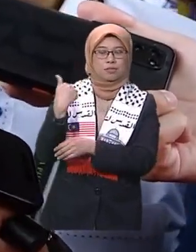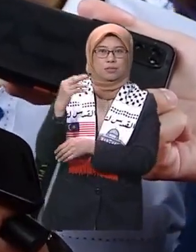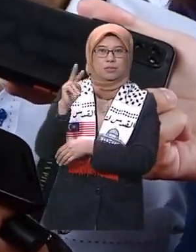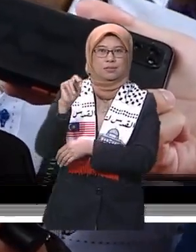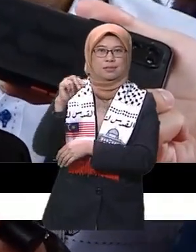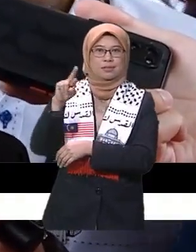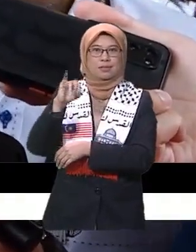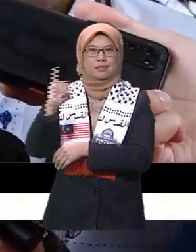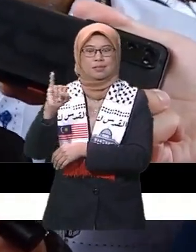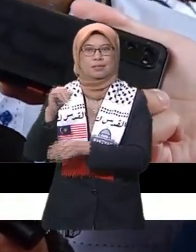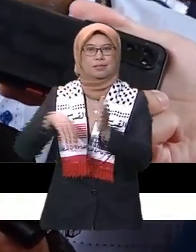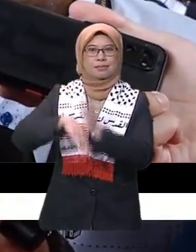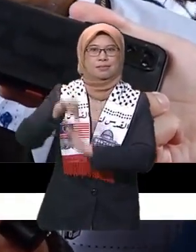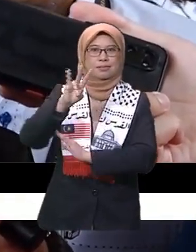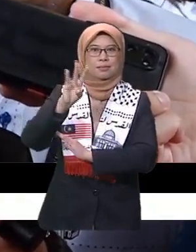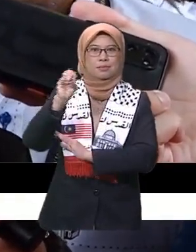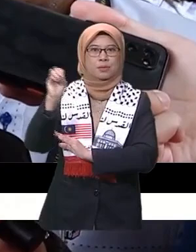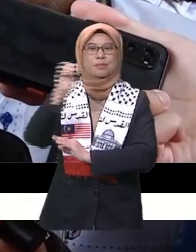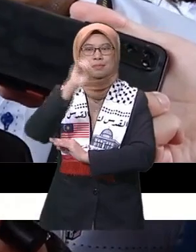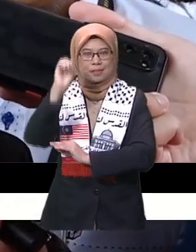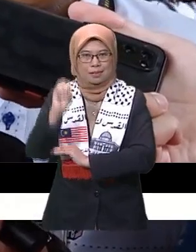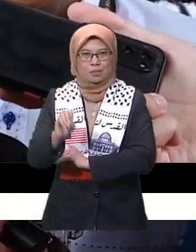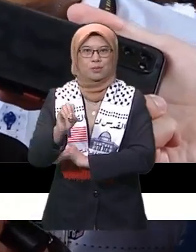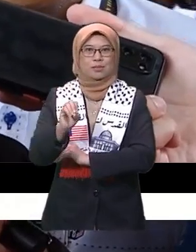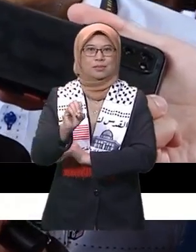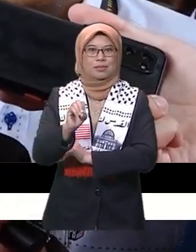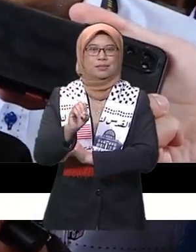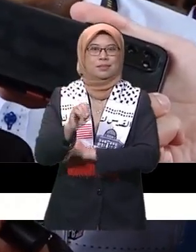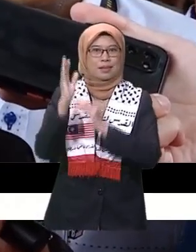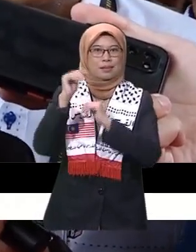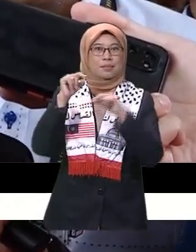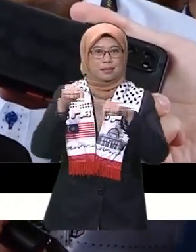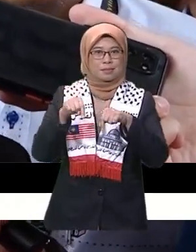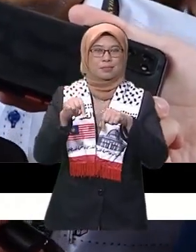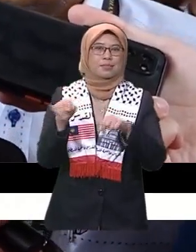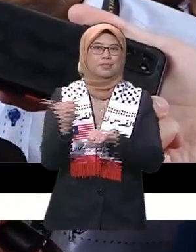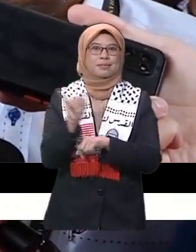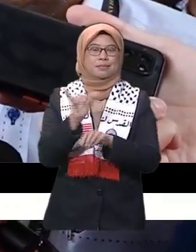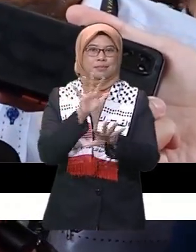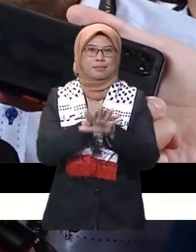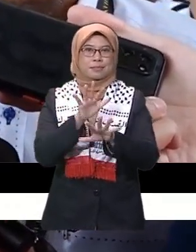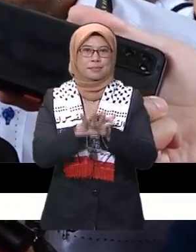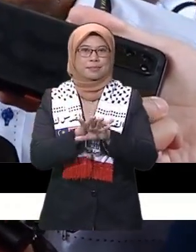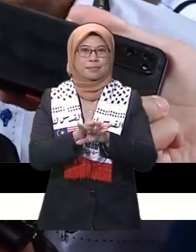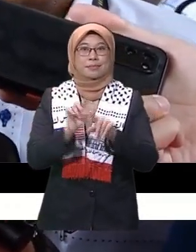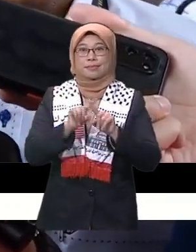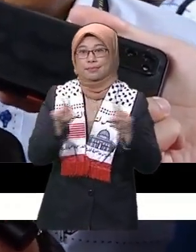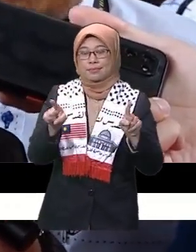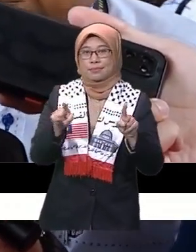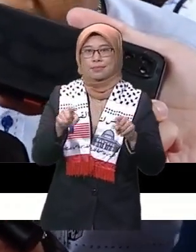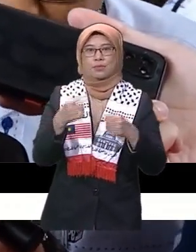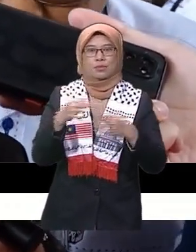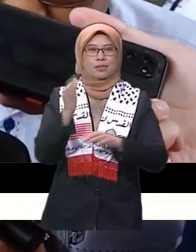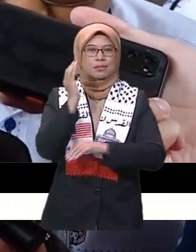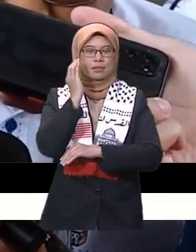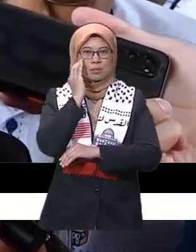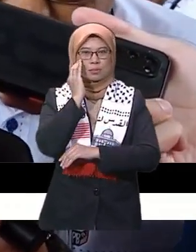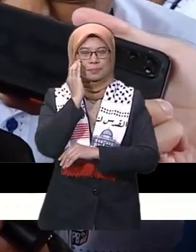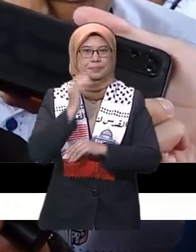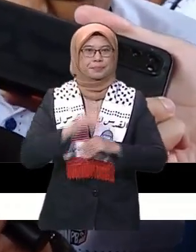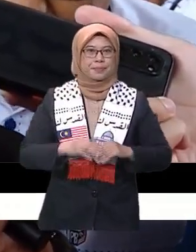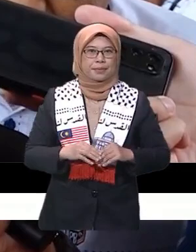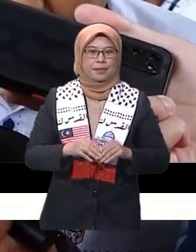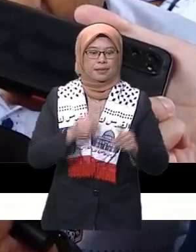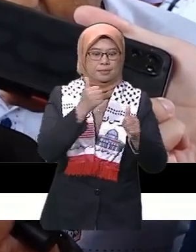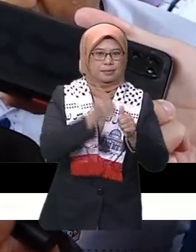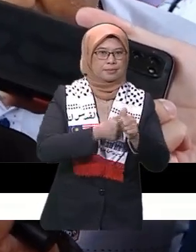lebih daripada 70% turun dan kita juga menjangkakan lebih daripada 70% akan turun tapi sebagaimana kita sedia maklum di